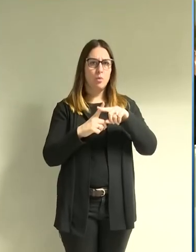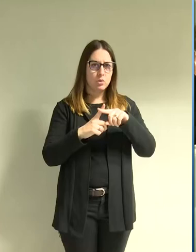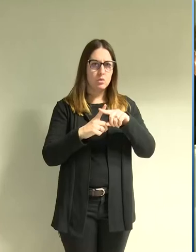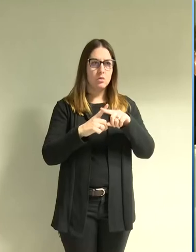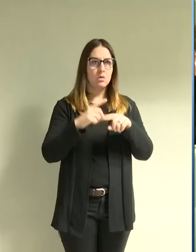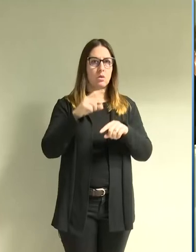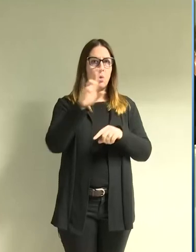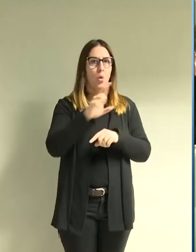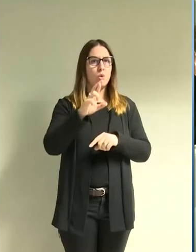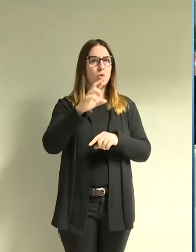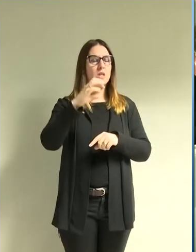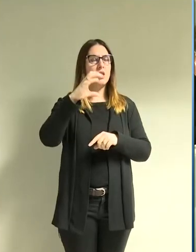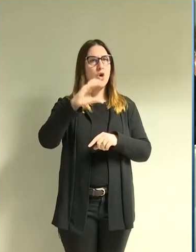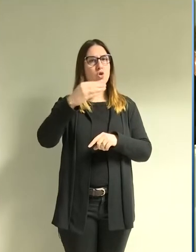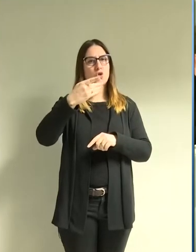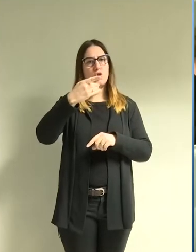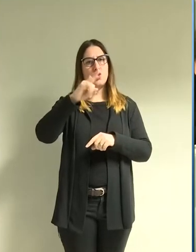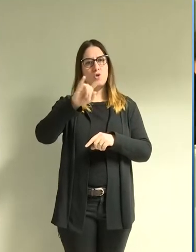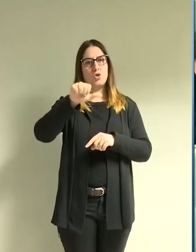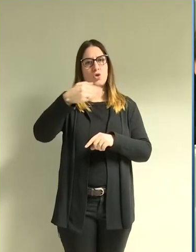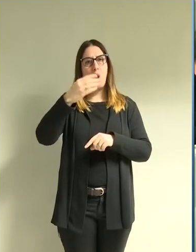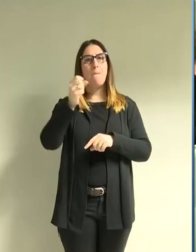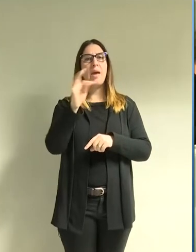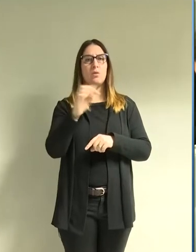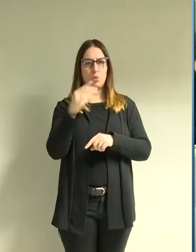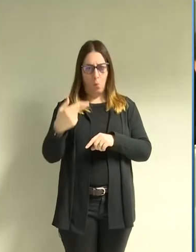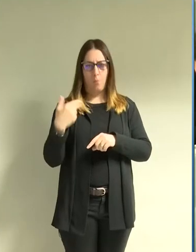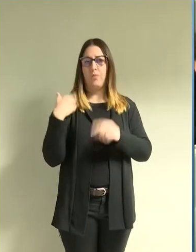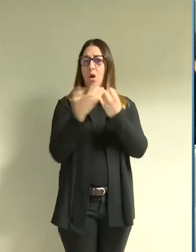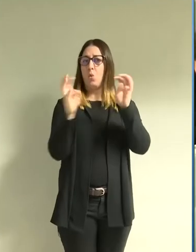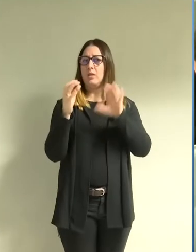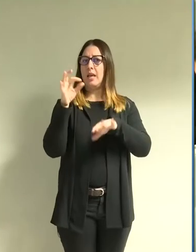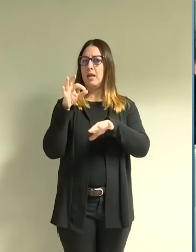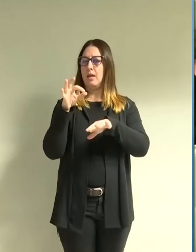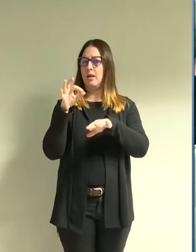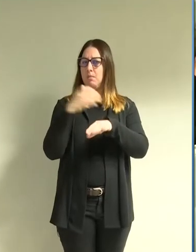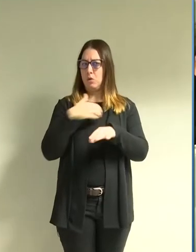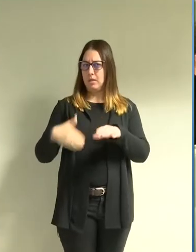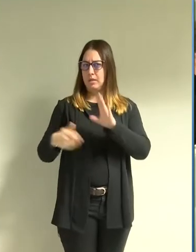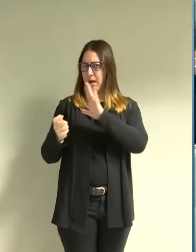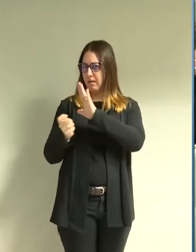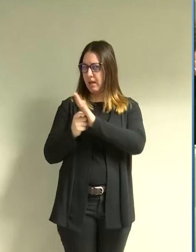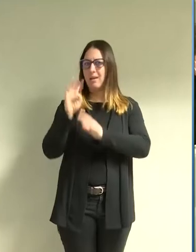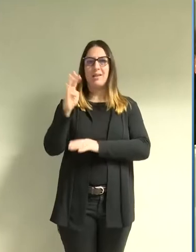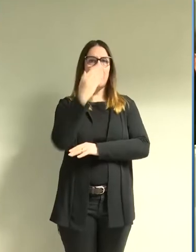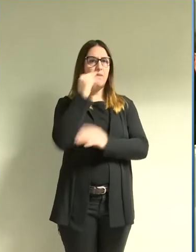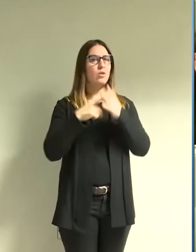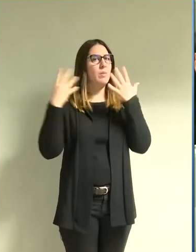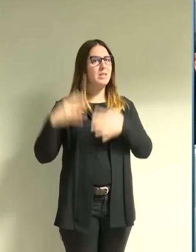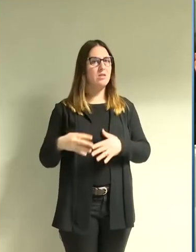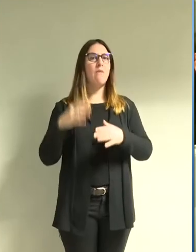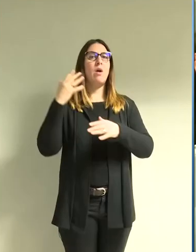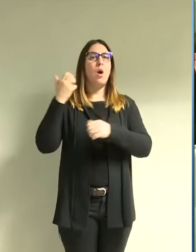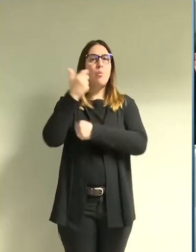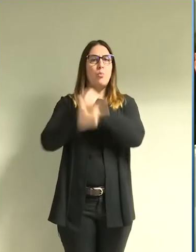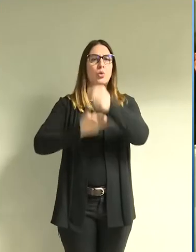dans la convention pluriannuelle a été votée lors du conseil municipal du 4 février 2019 dans ce cadre